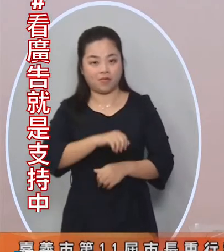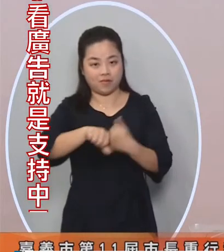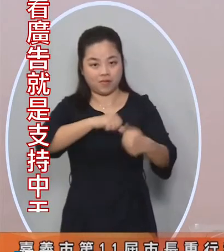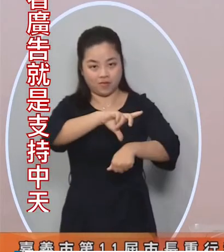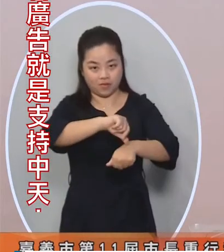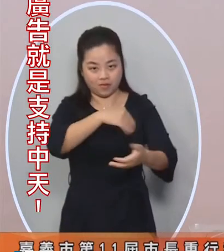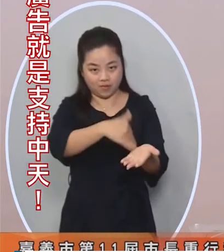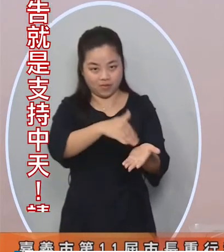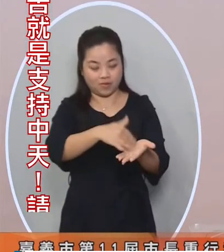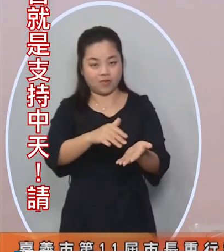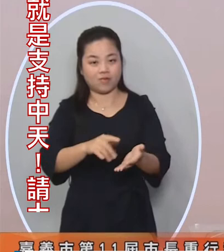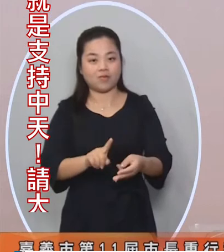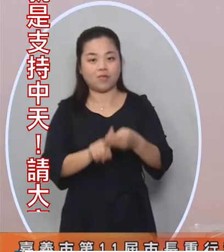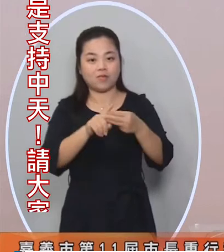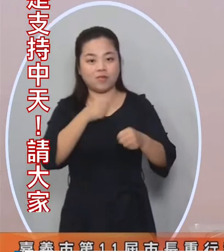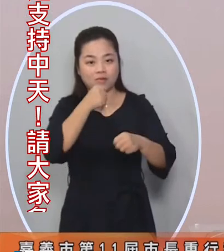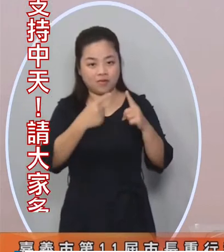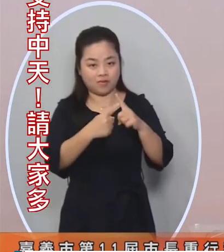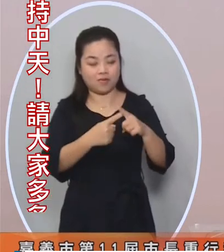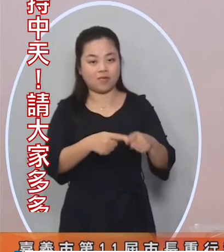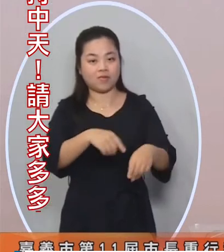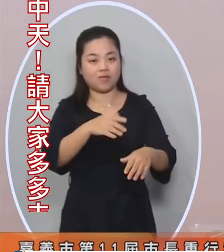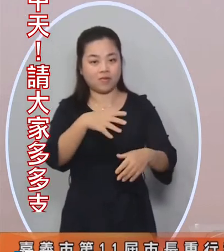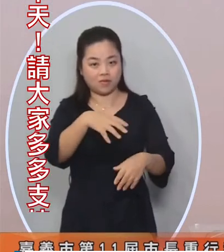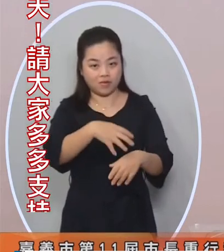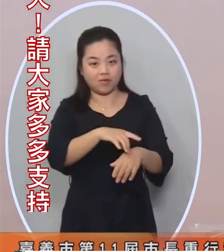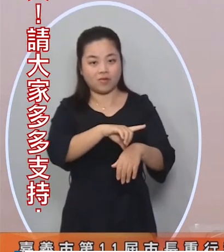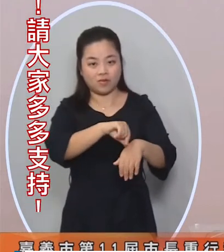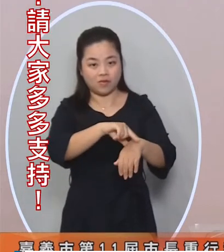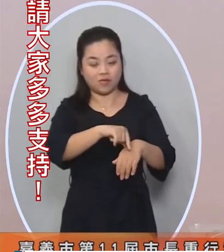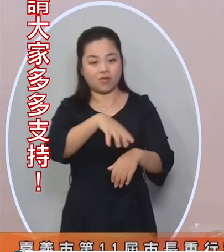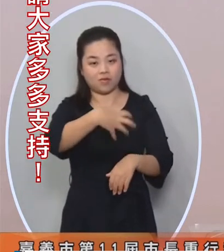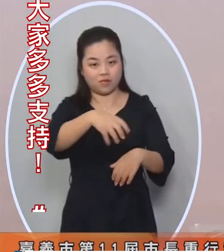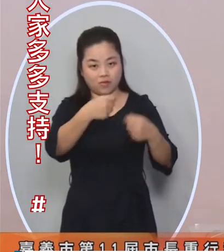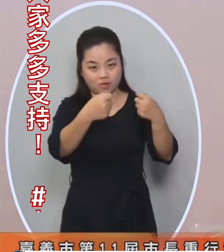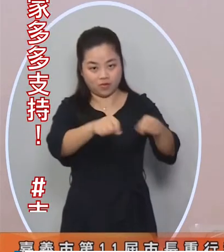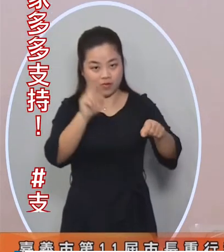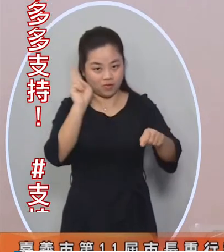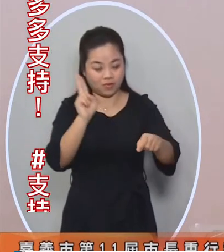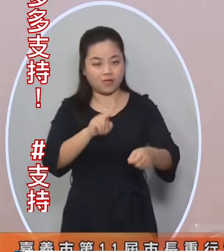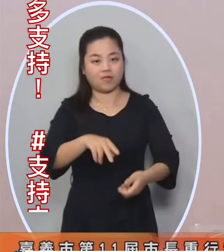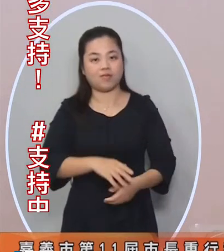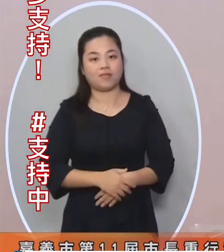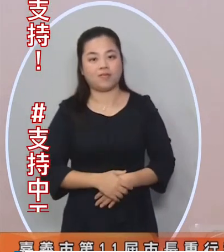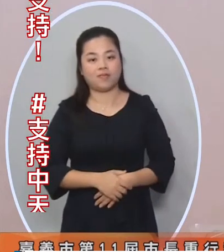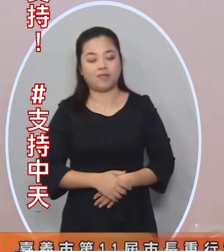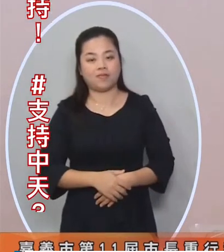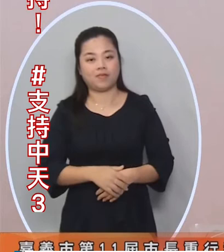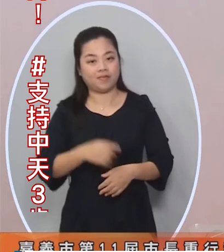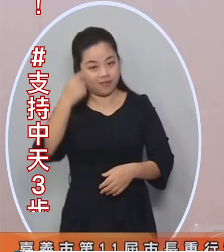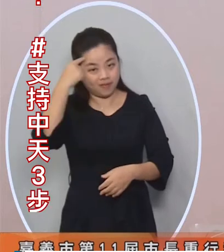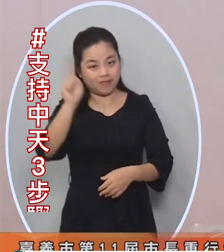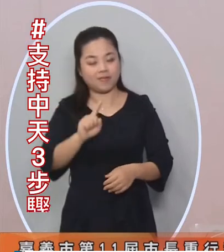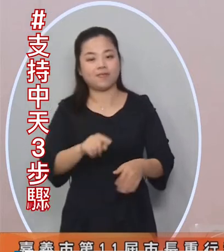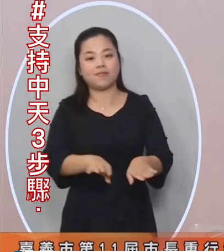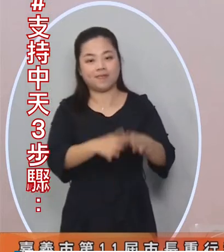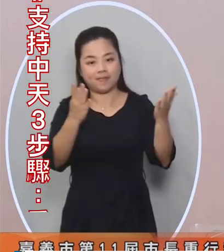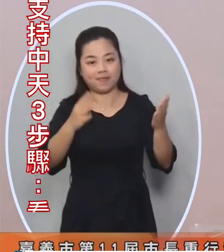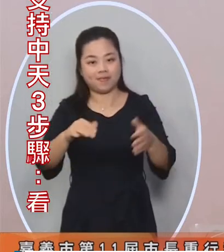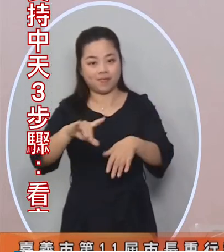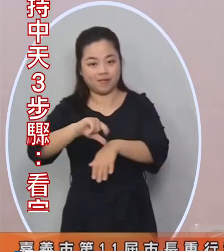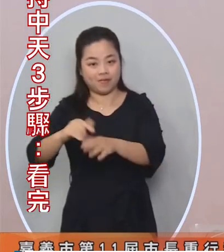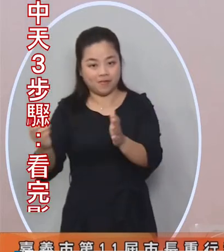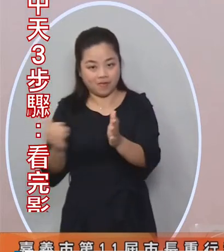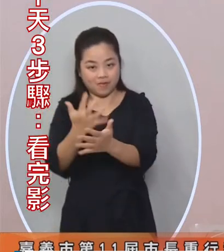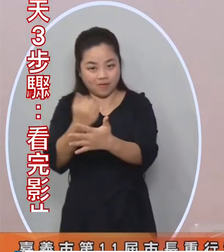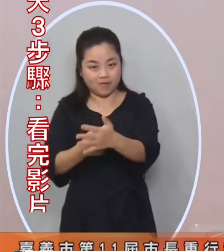之计算由主持人宣布候选人开始发表政见后，即按铃一短声表示开始。时间届